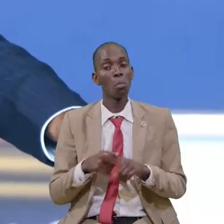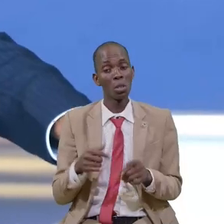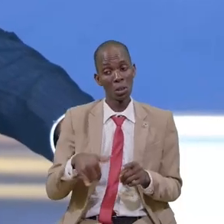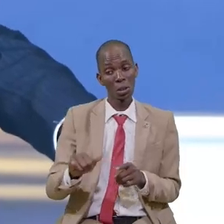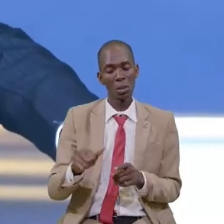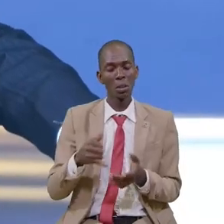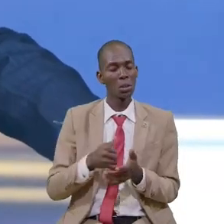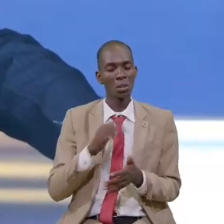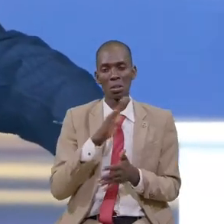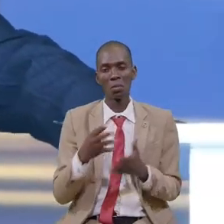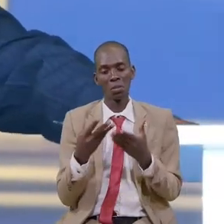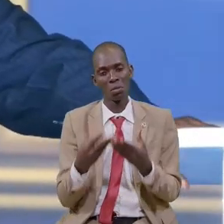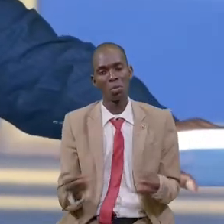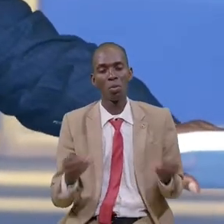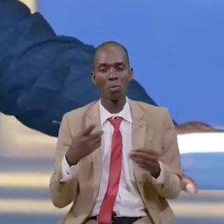devons apporter un changement.